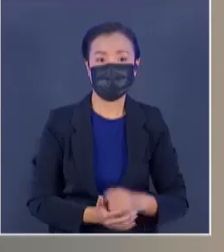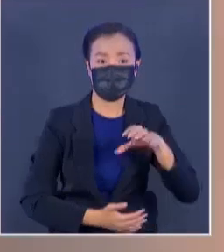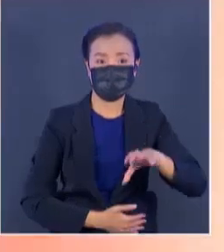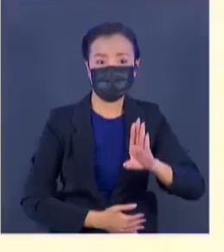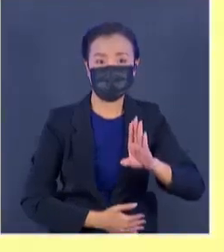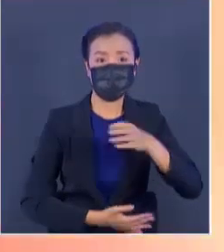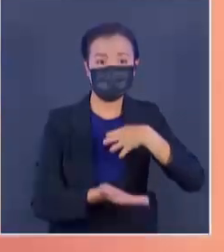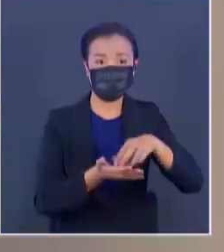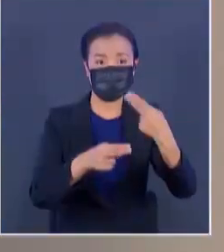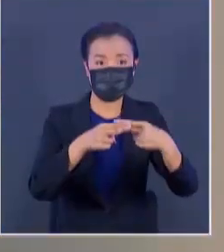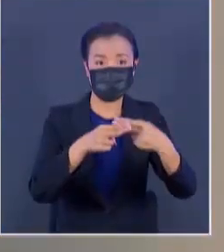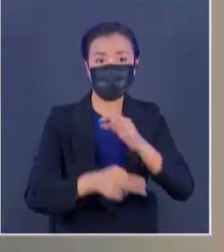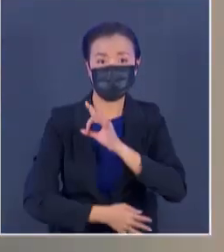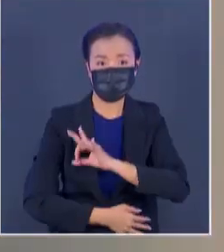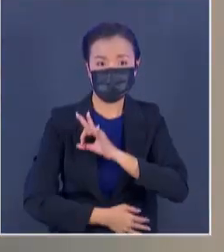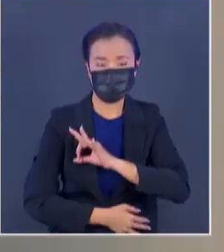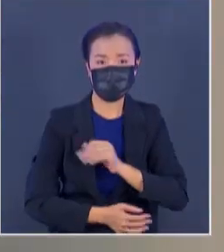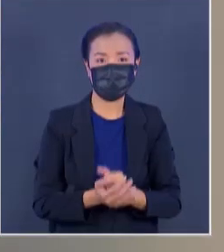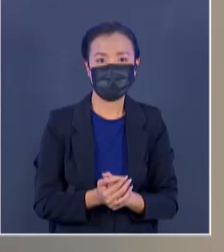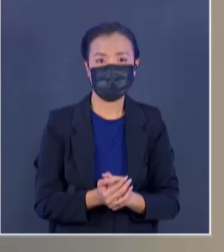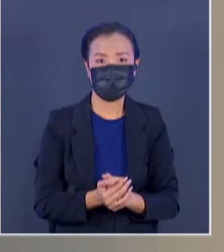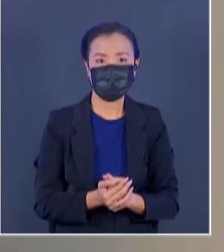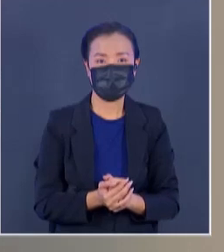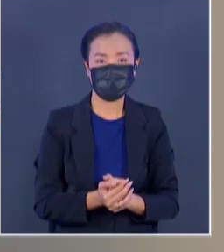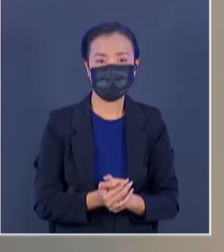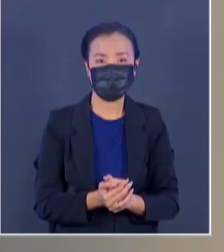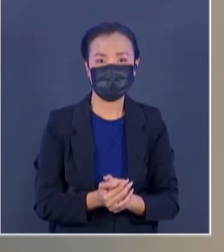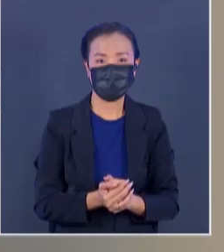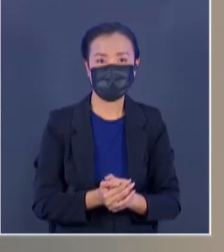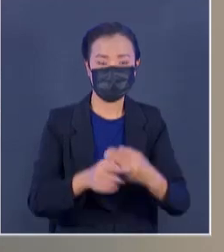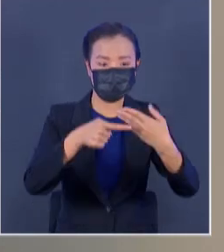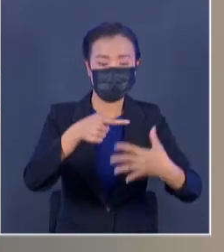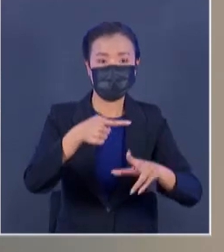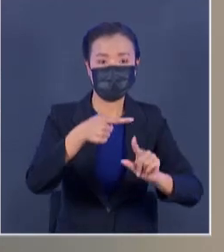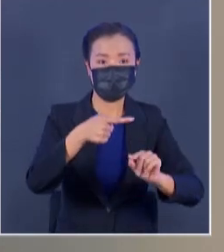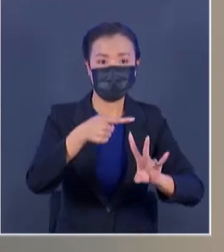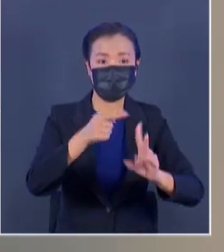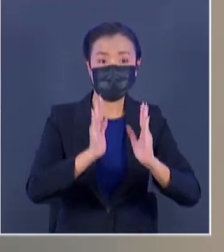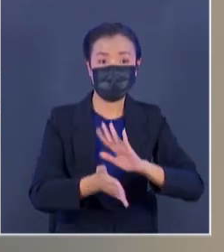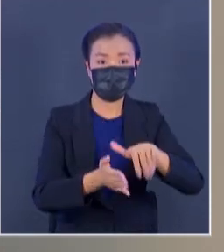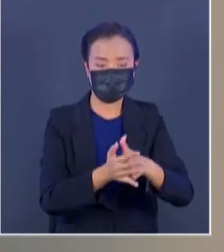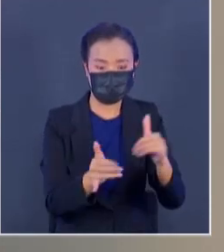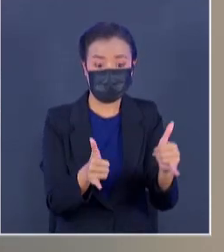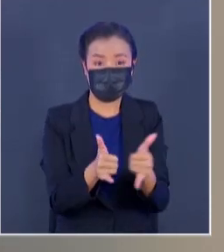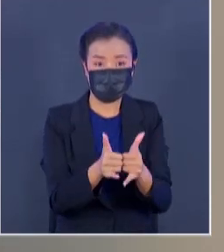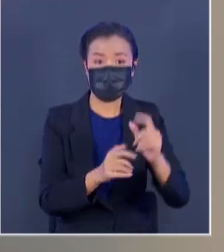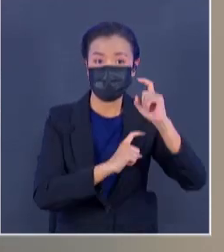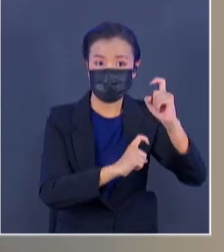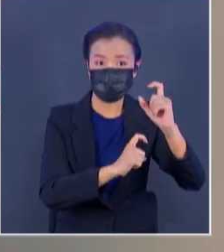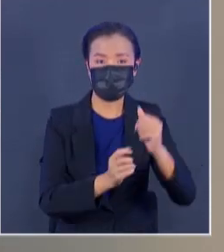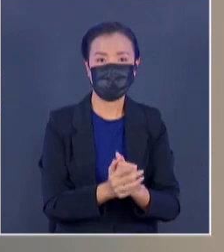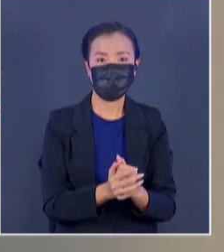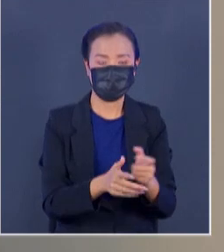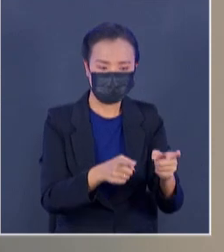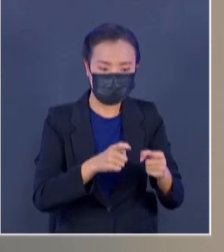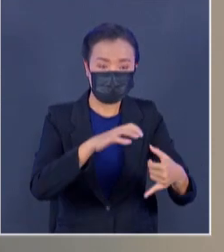ดยังได้เปิดเผยรายชื่อสมาชิก BNK48 และ CGM48 รวม27คนนะคะที่ได้สัมผัสใกล้ชิดกับเจ้าเข็มก็ทำให้ต้